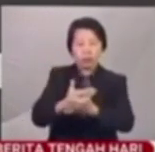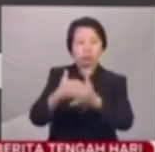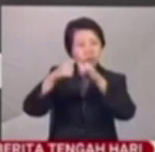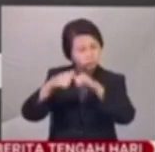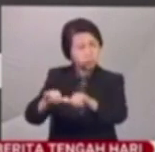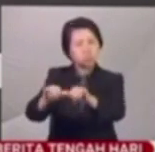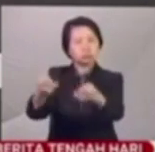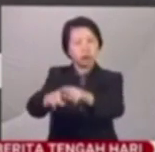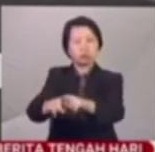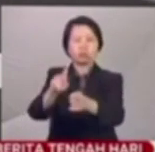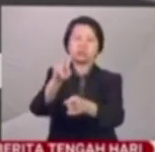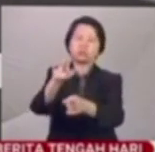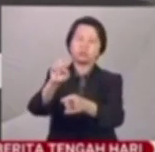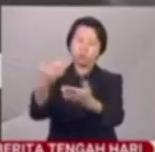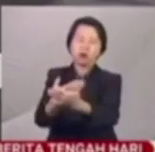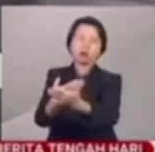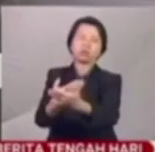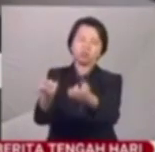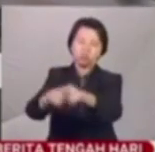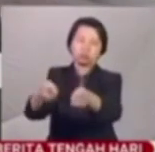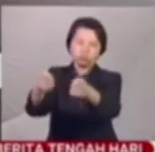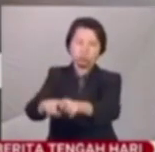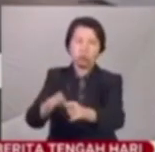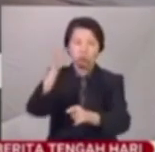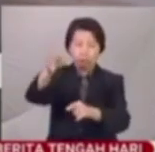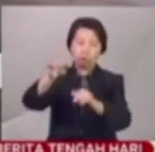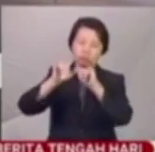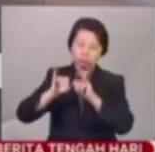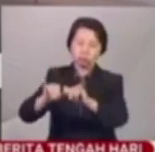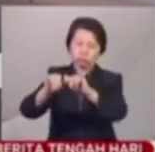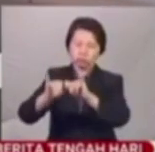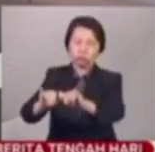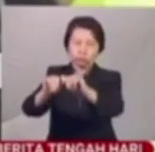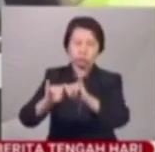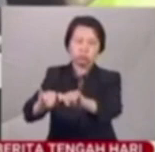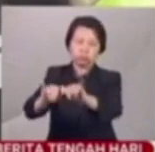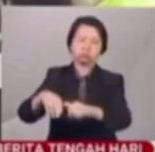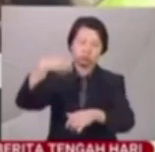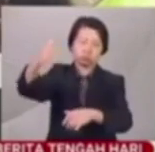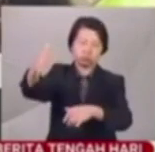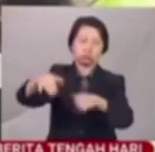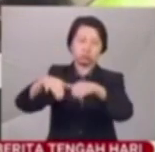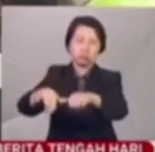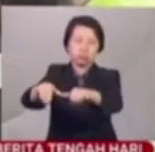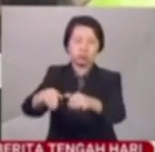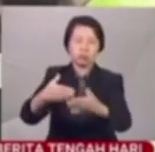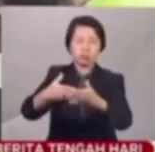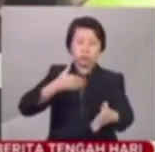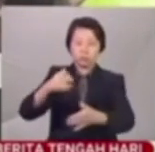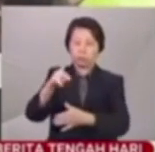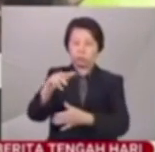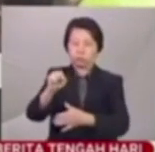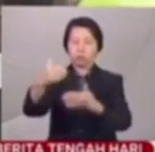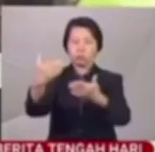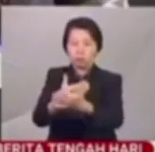berlaku. Tren ini dijangka akan berterusan untuk beberapa ketika sebelum kes-kes baru